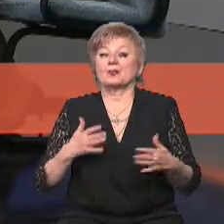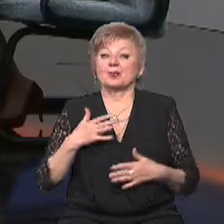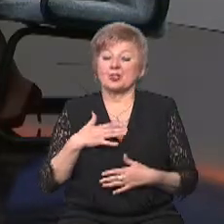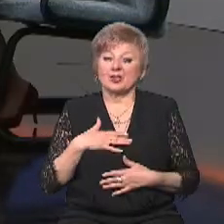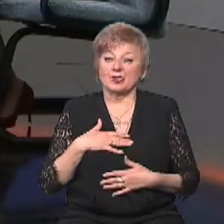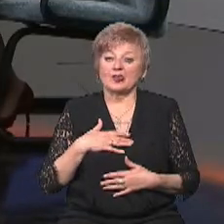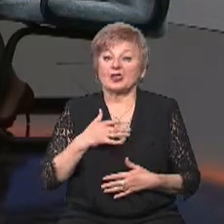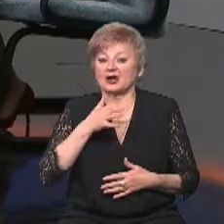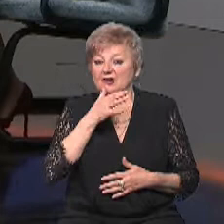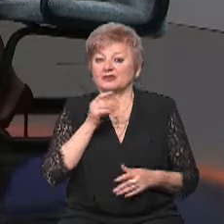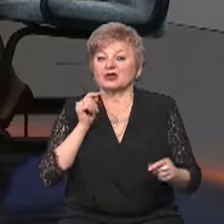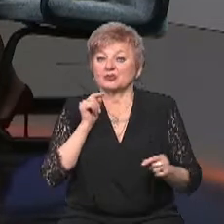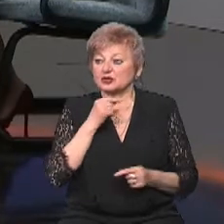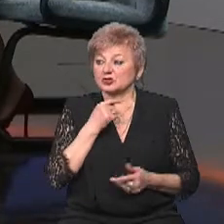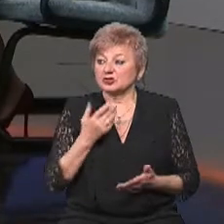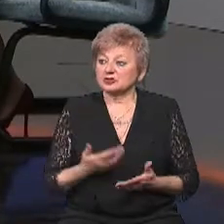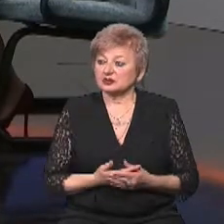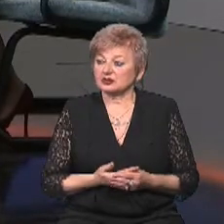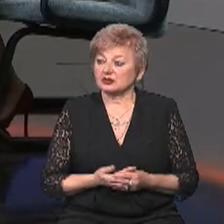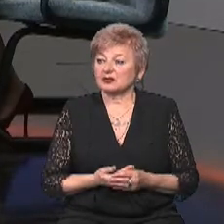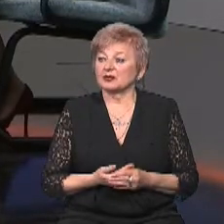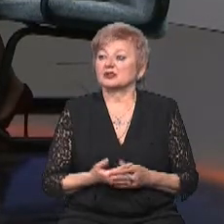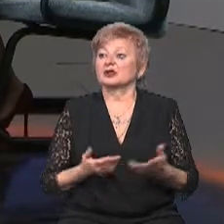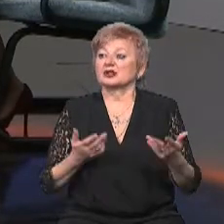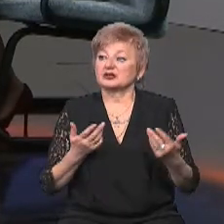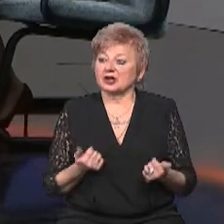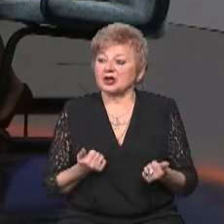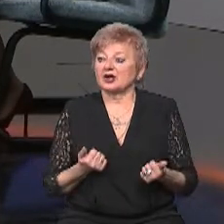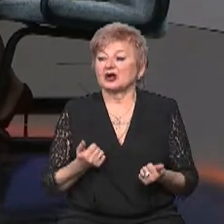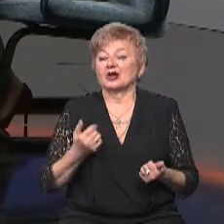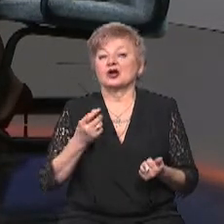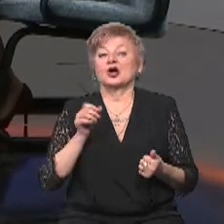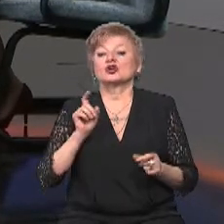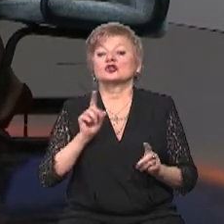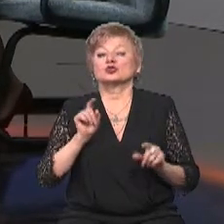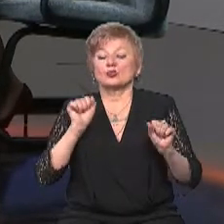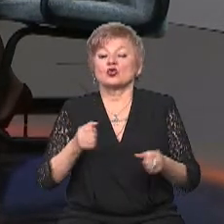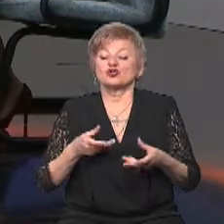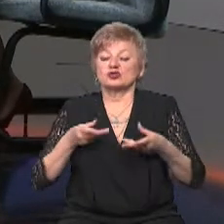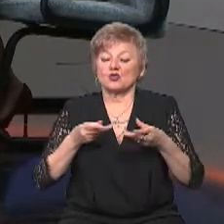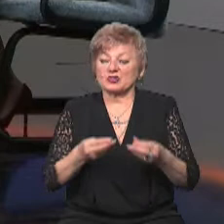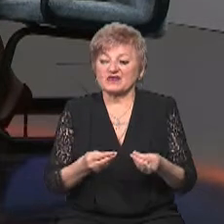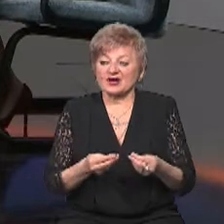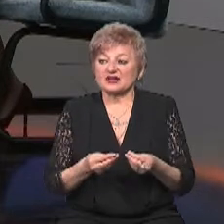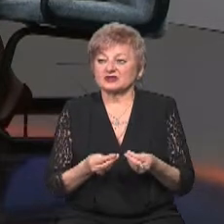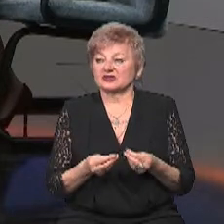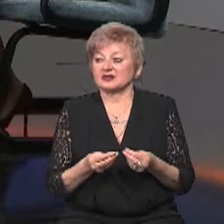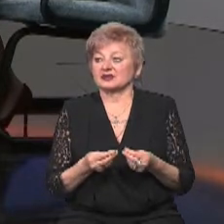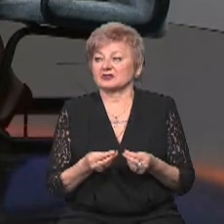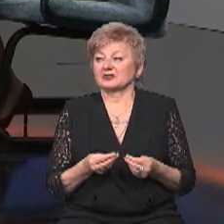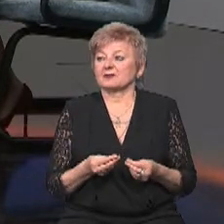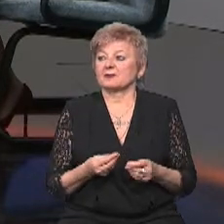завершувати. Це такий, можна сказати, приклад. Так, от все ж таки, як громадськість може впливати на вирішення